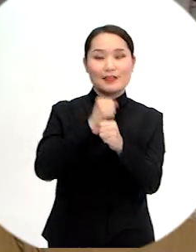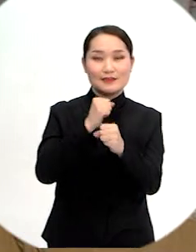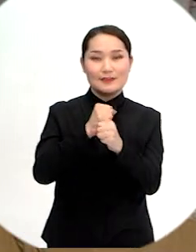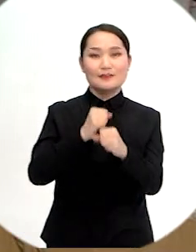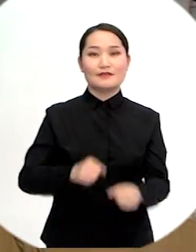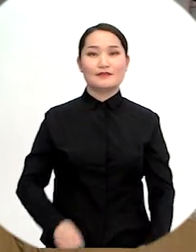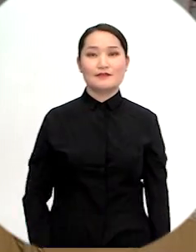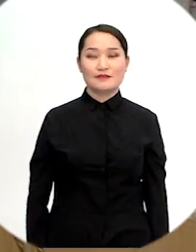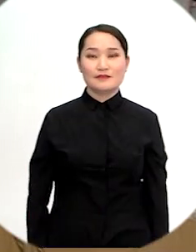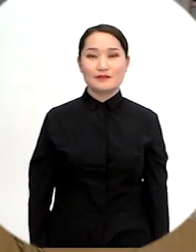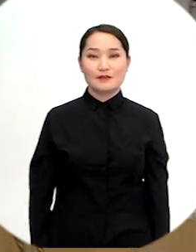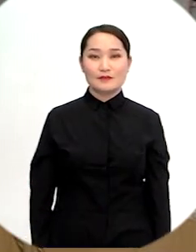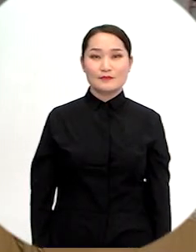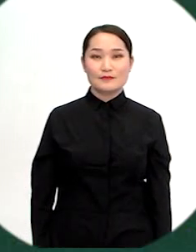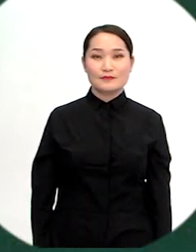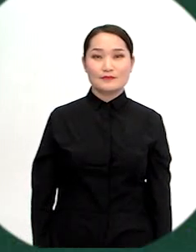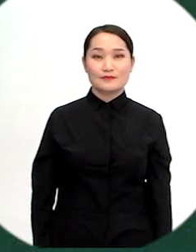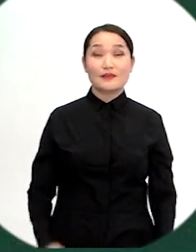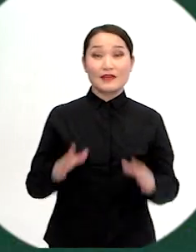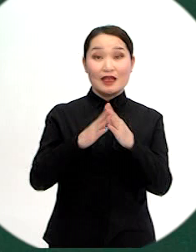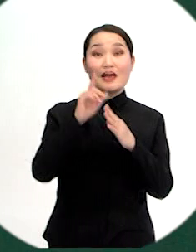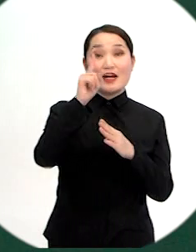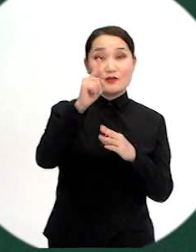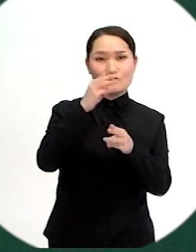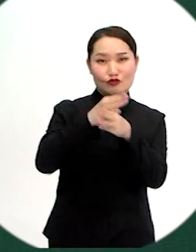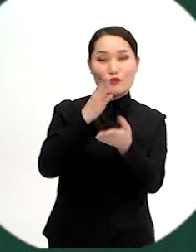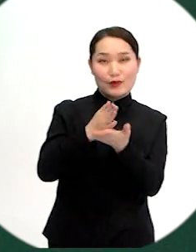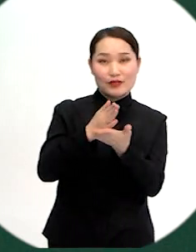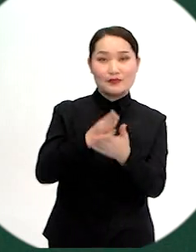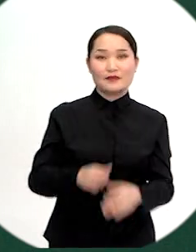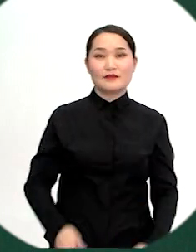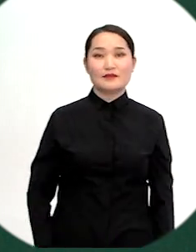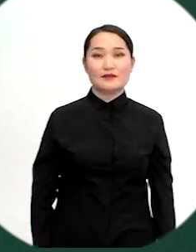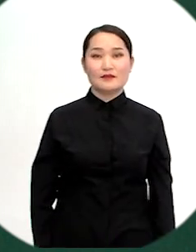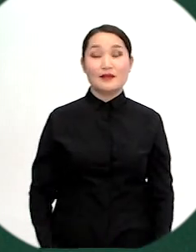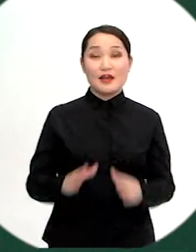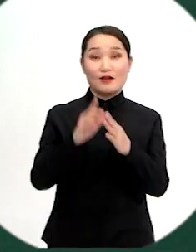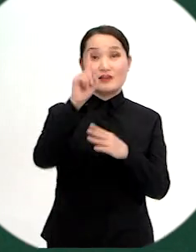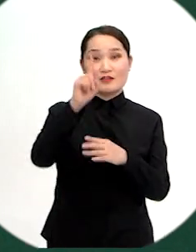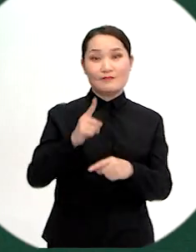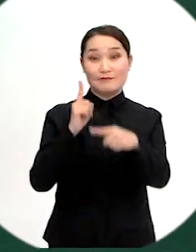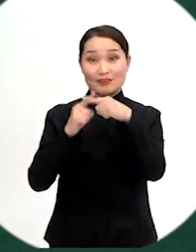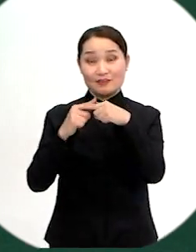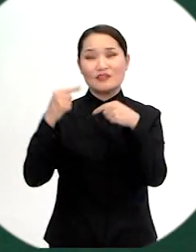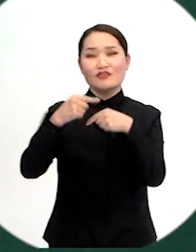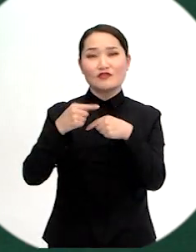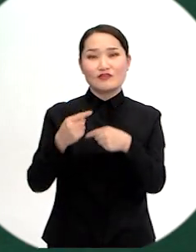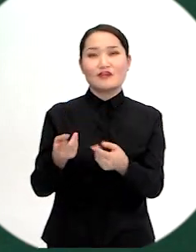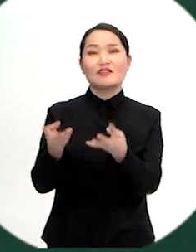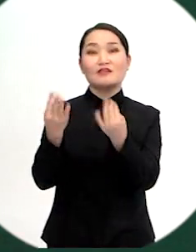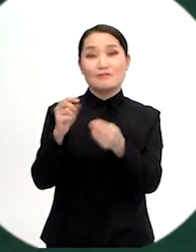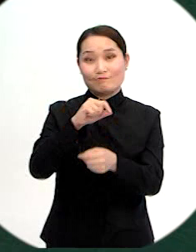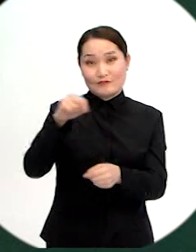ажиллая. За энд 11 гэдэг тоо байна. 11-ийг бүгдээрээ нэмэгдүгүүний